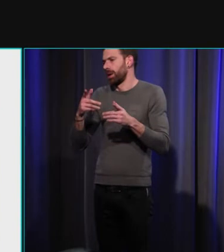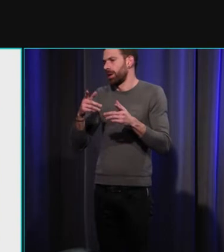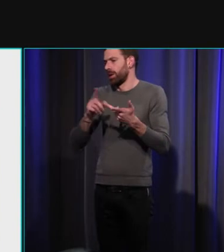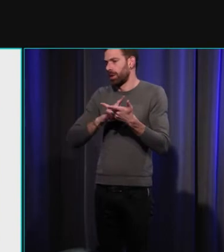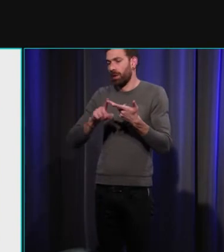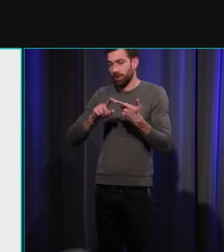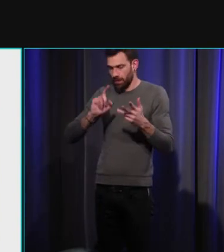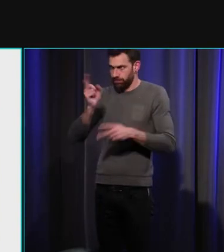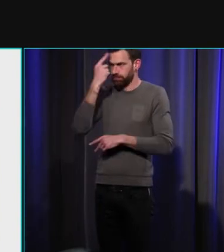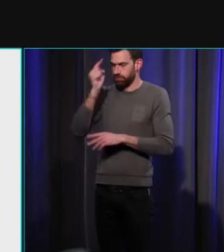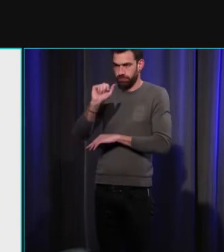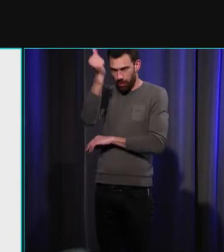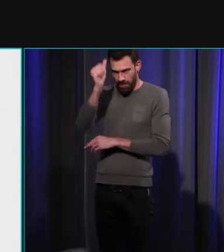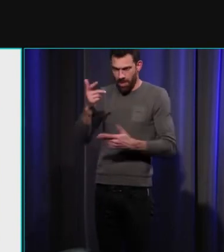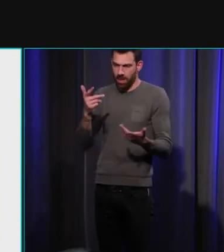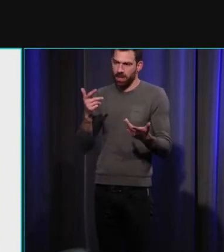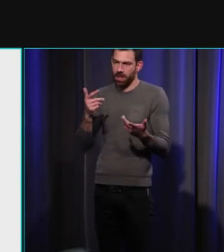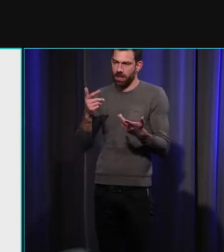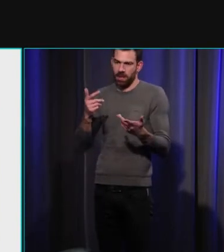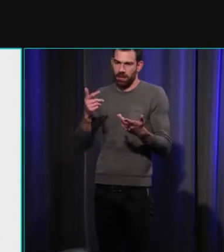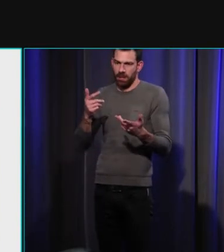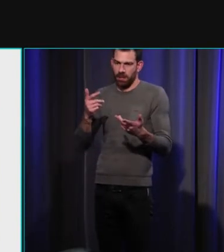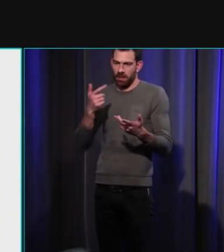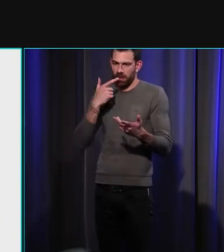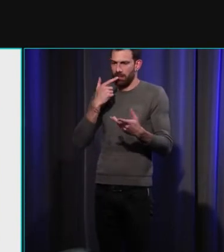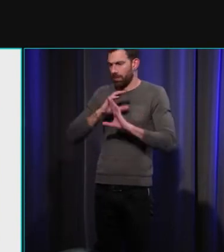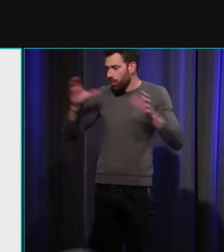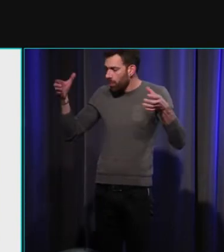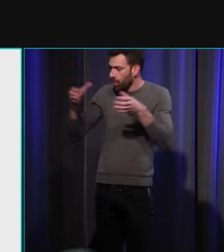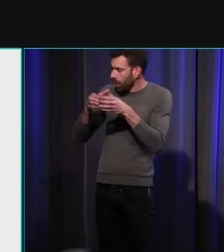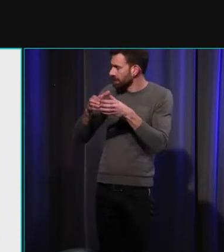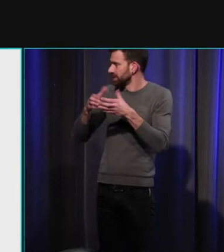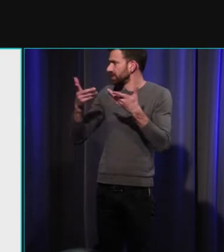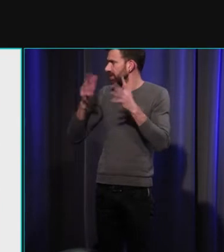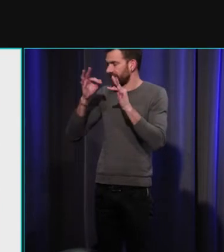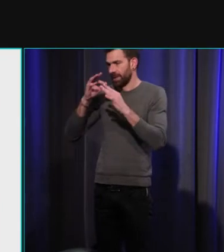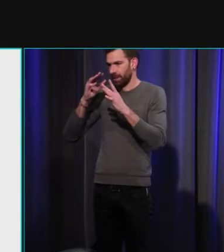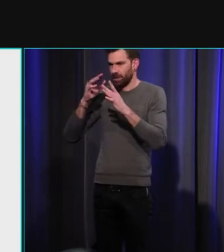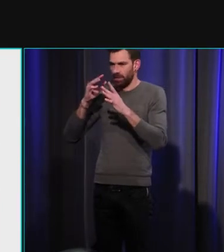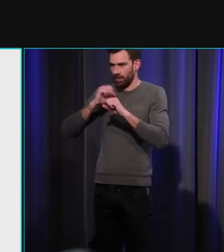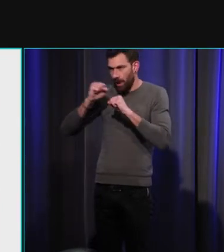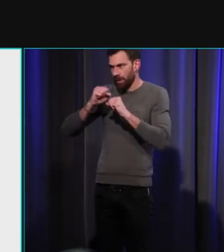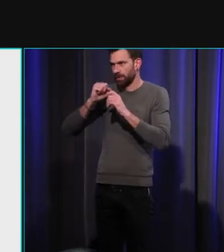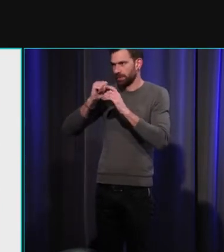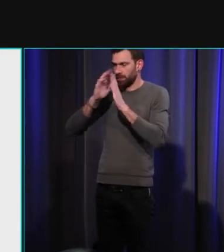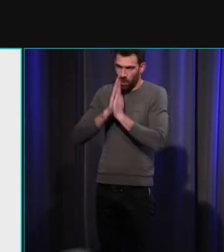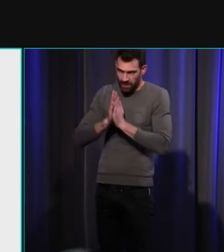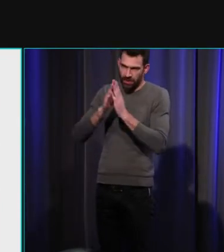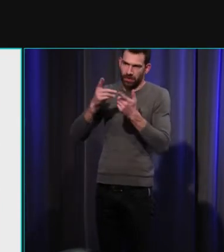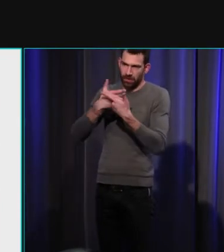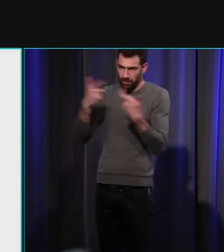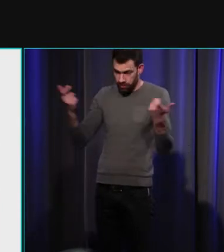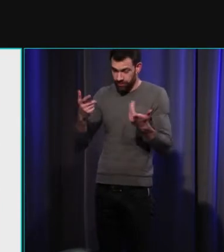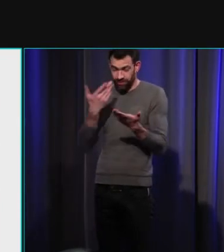conscience sur la collectivité dans l'acte religieux ses idées donc